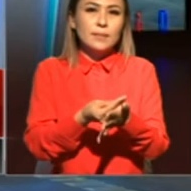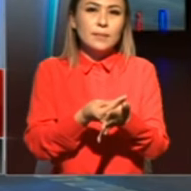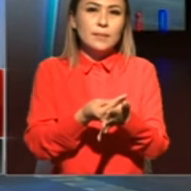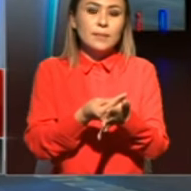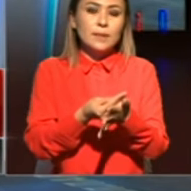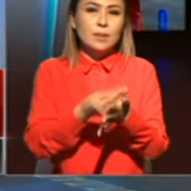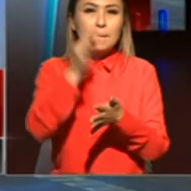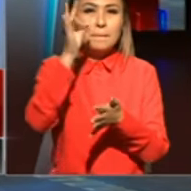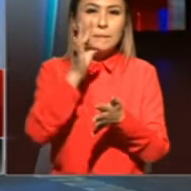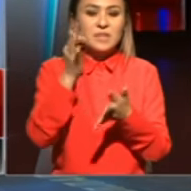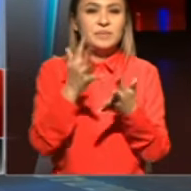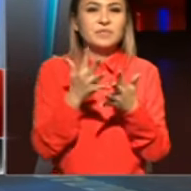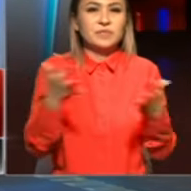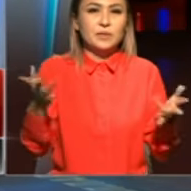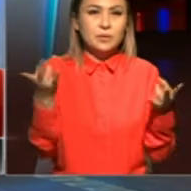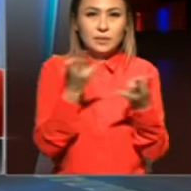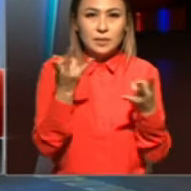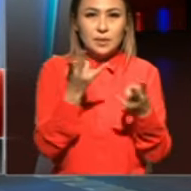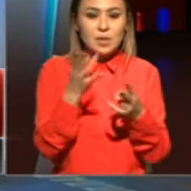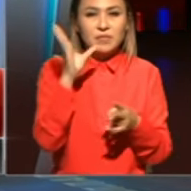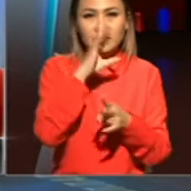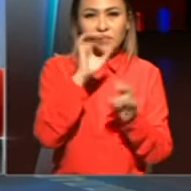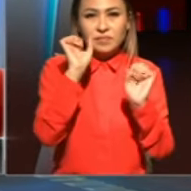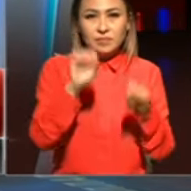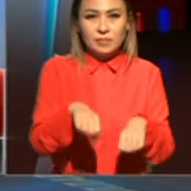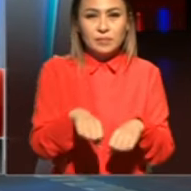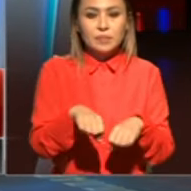пайызынан жоғары болу керек. Мүмкіндігінен де